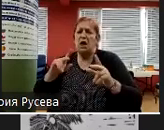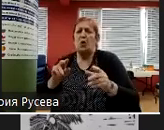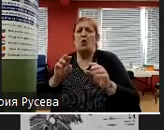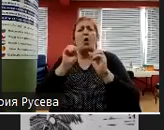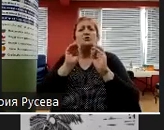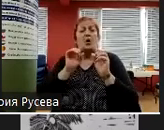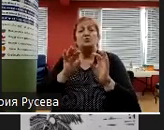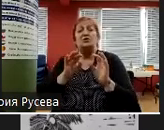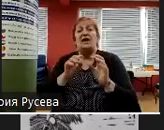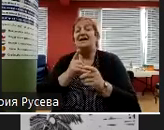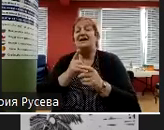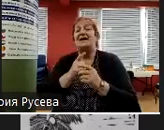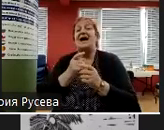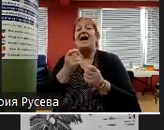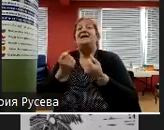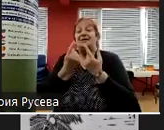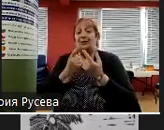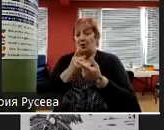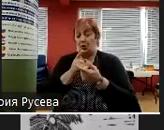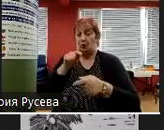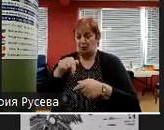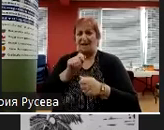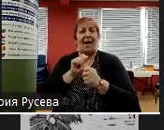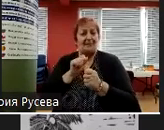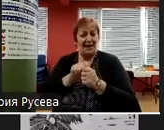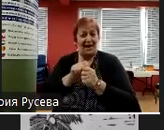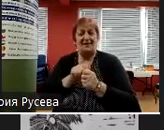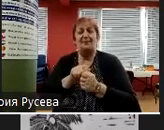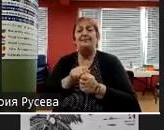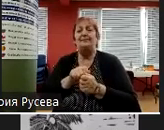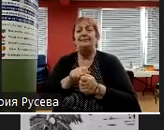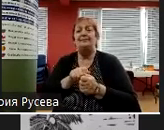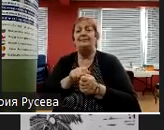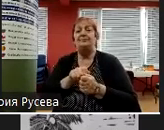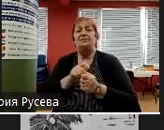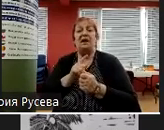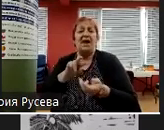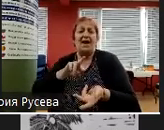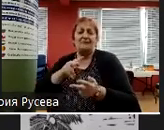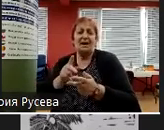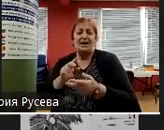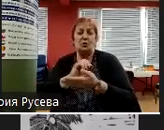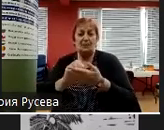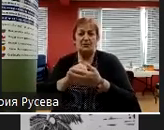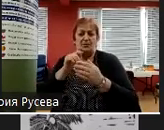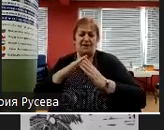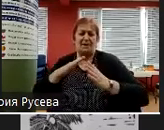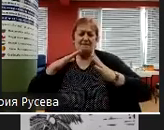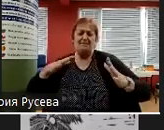съобщение за събитието, което се провежда днес за обучението. И вместо да се пише това дългото